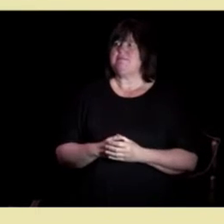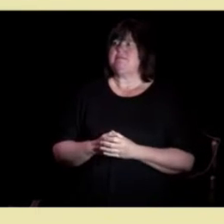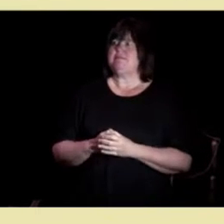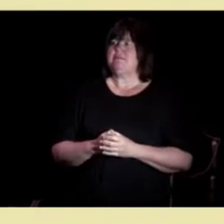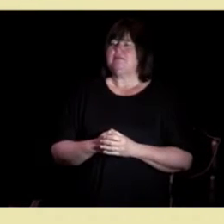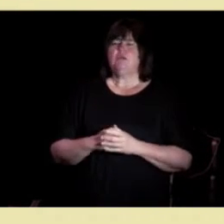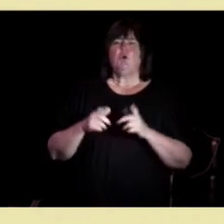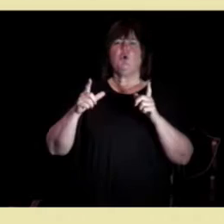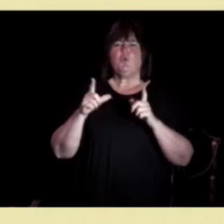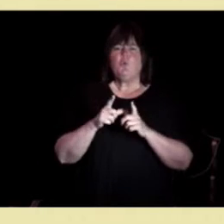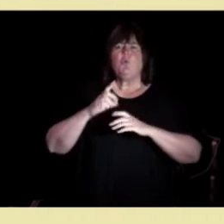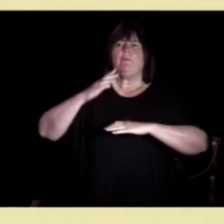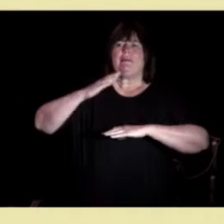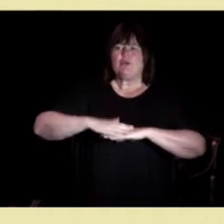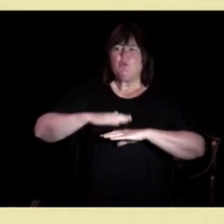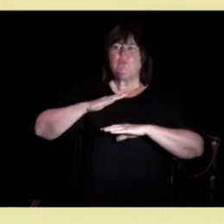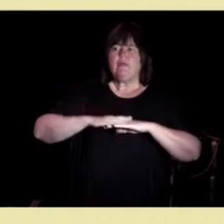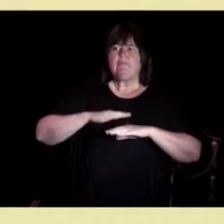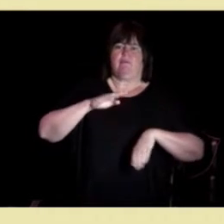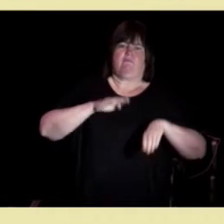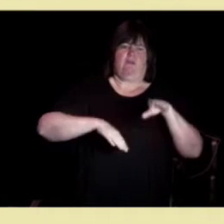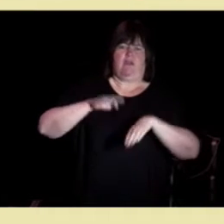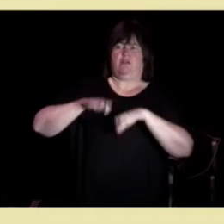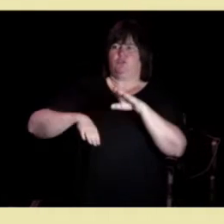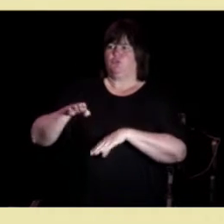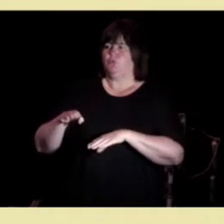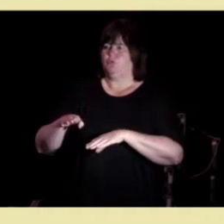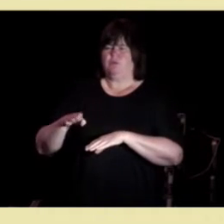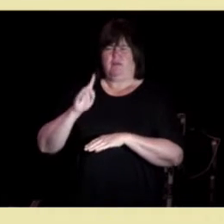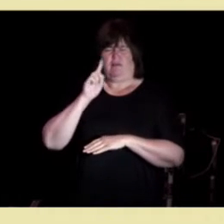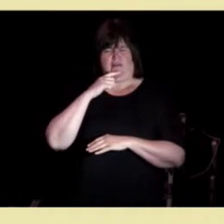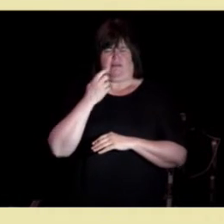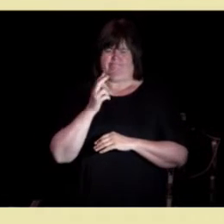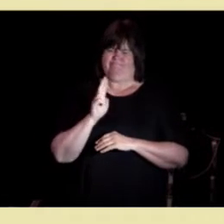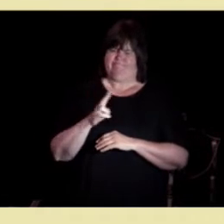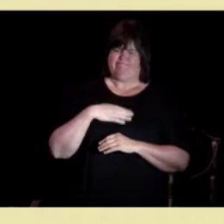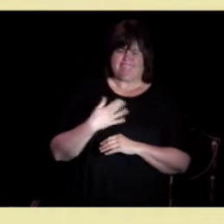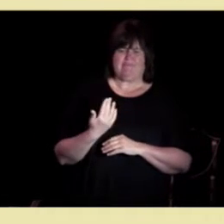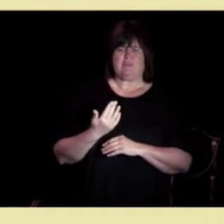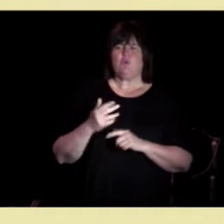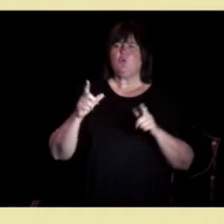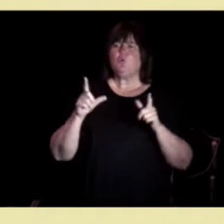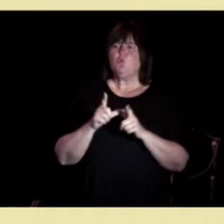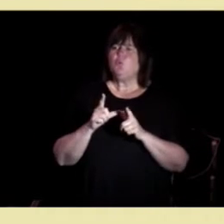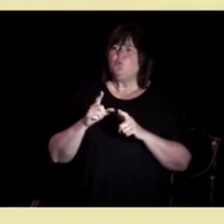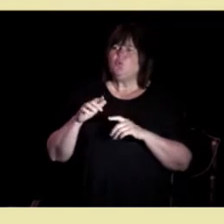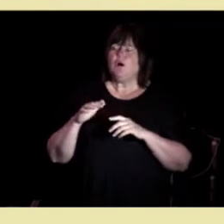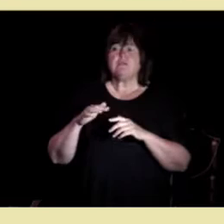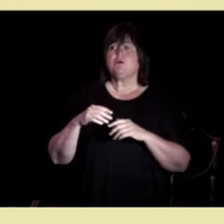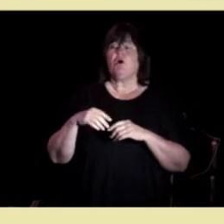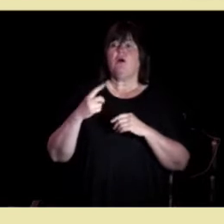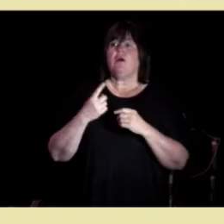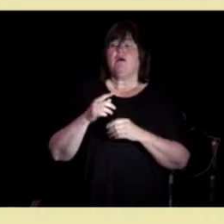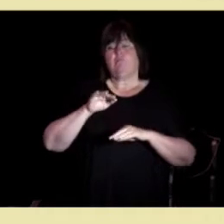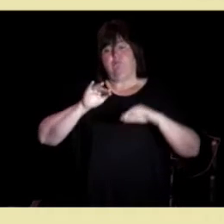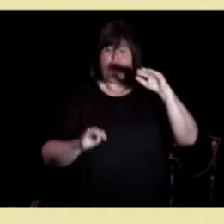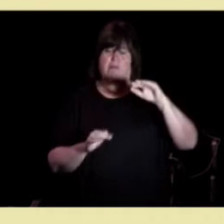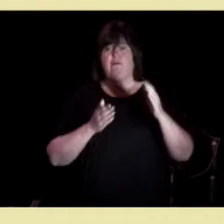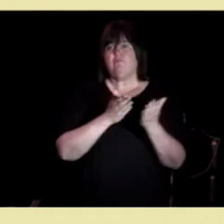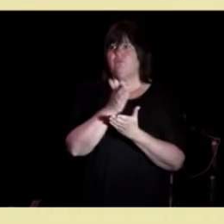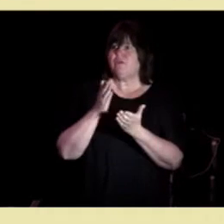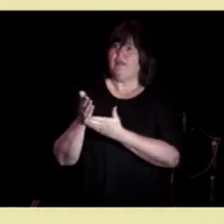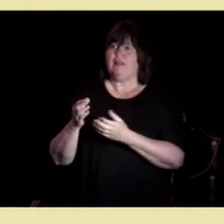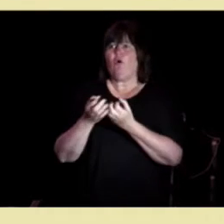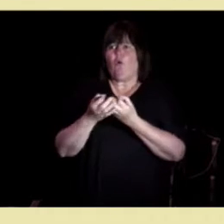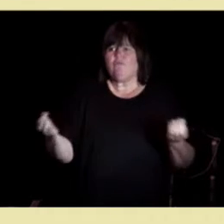Ubegrunnet variasjon kan være tegn på ulik fordeling av et offentlig gode, og altså at målsettingen om